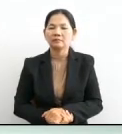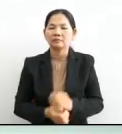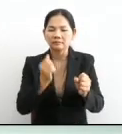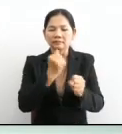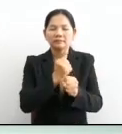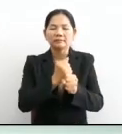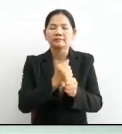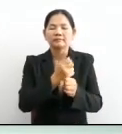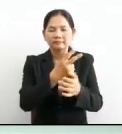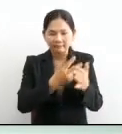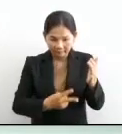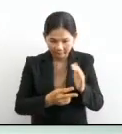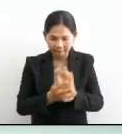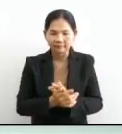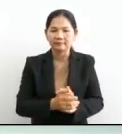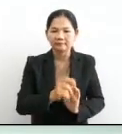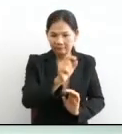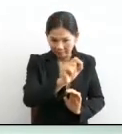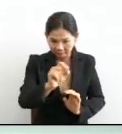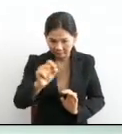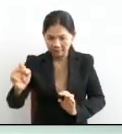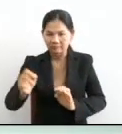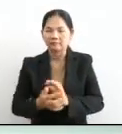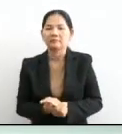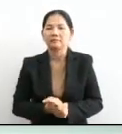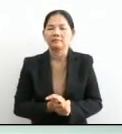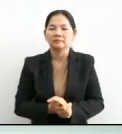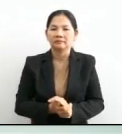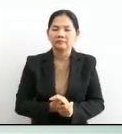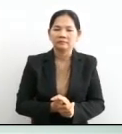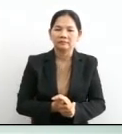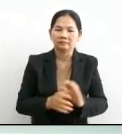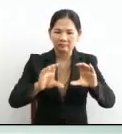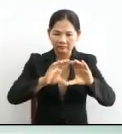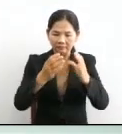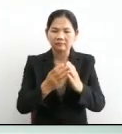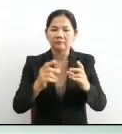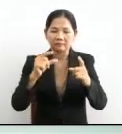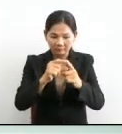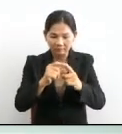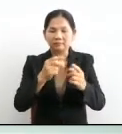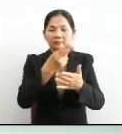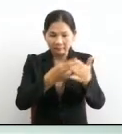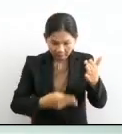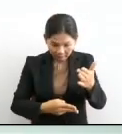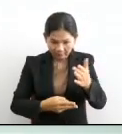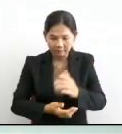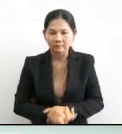ấy chà chấm con sẽ xây mỏ hai thân nạp viện vi chiều với con chà